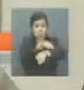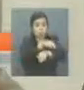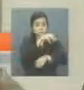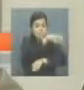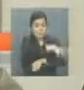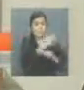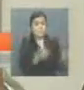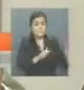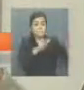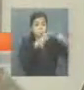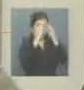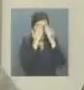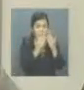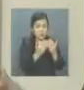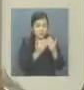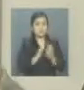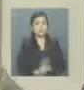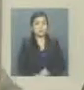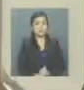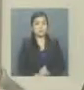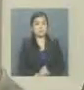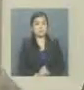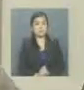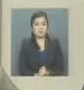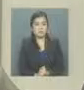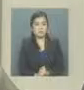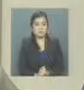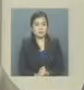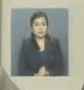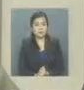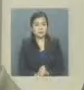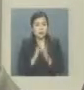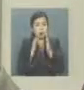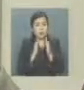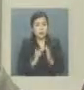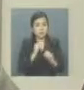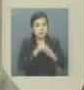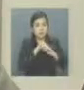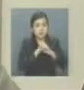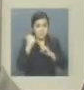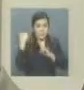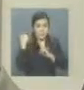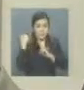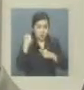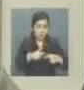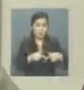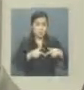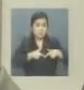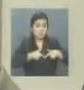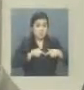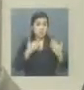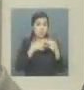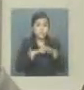วมของนอกจากตระกูลนานาแล้วสร้างโดยคนในตระกูลนานาแล้วยังเป็นศูนย์รวมของพวกพ่อค้ามุสลิม